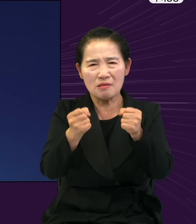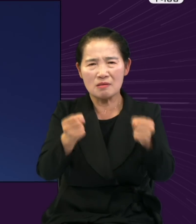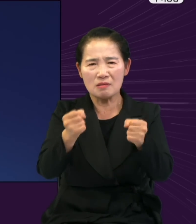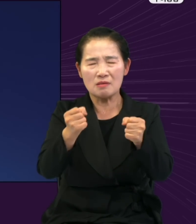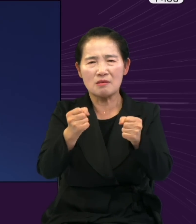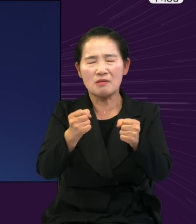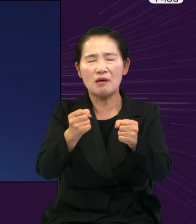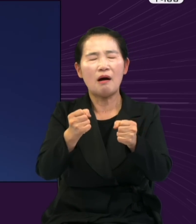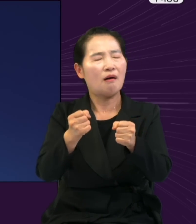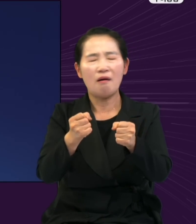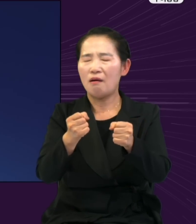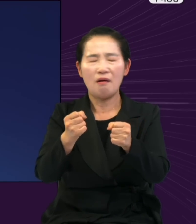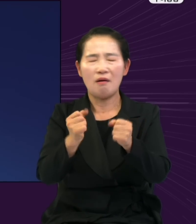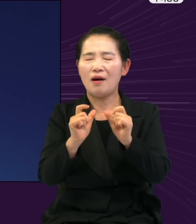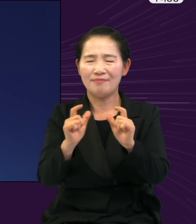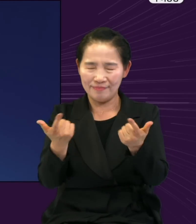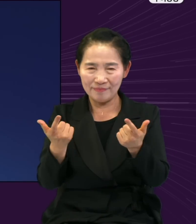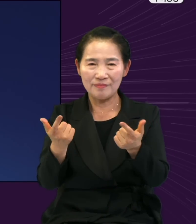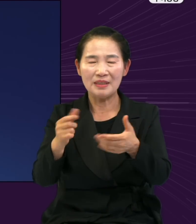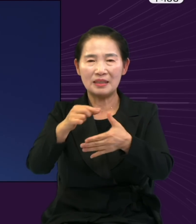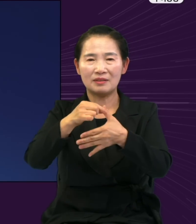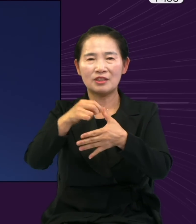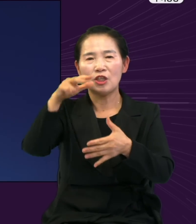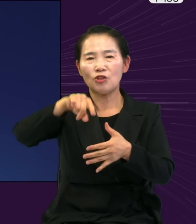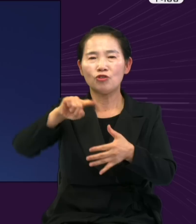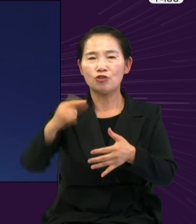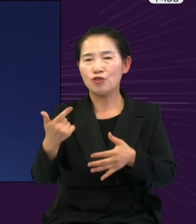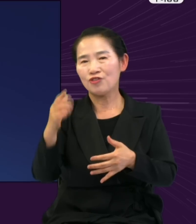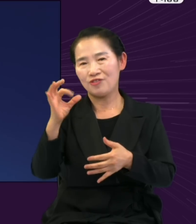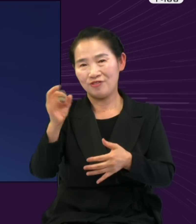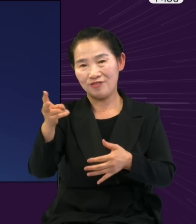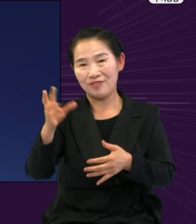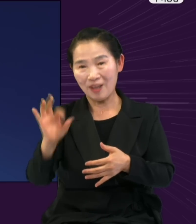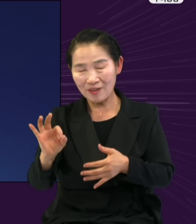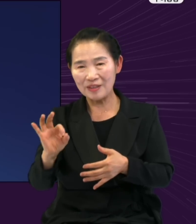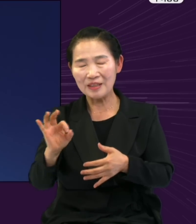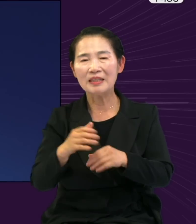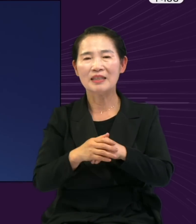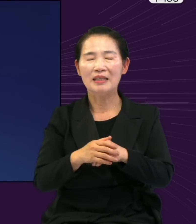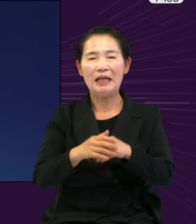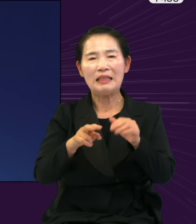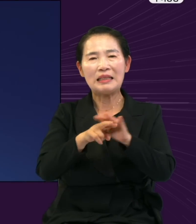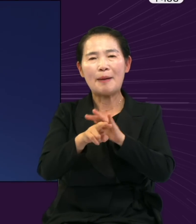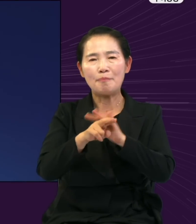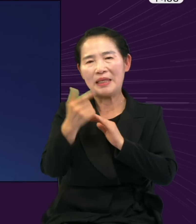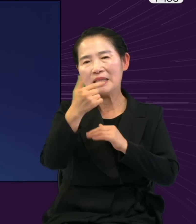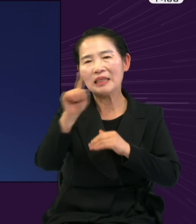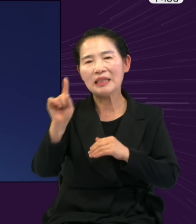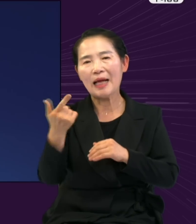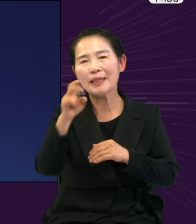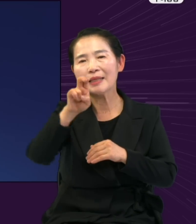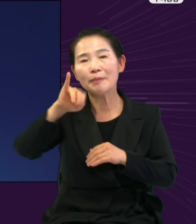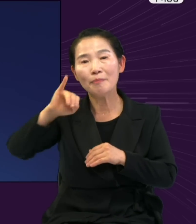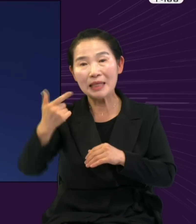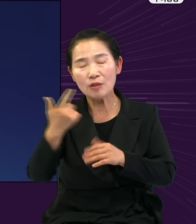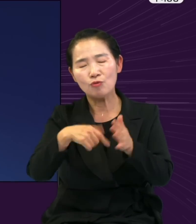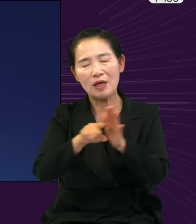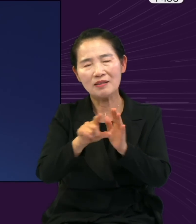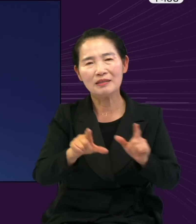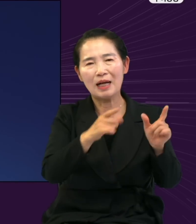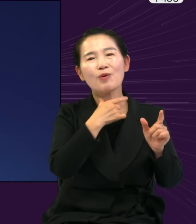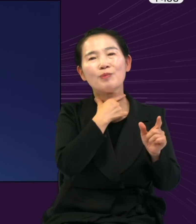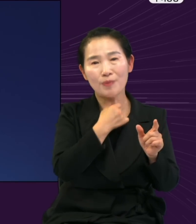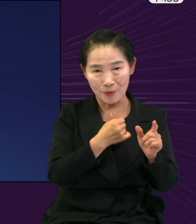첫째, 이름은 준영입니다. 난민들을 위해 유엔에서 일하고 싶어 하지요. 미국에 그렇게 가고 싶어